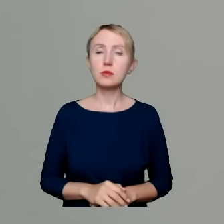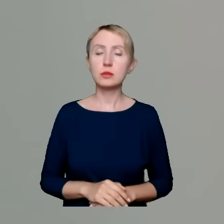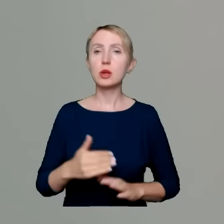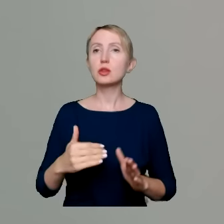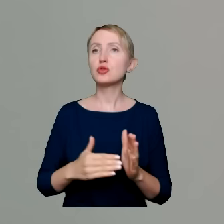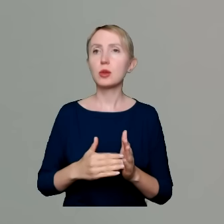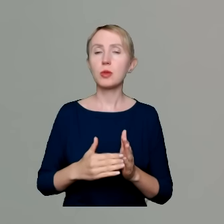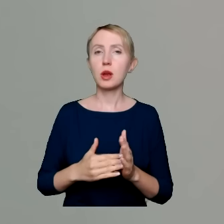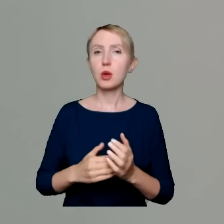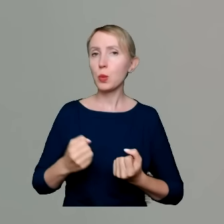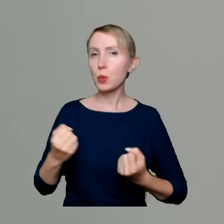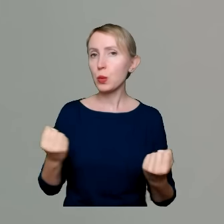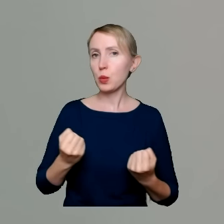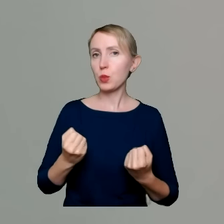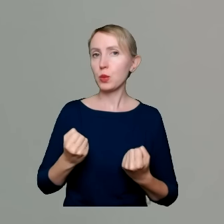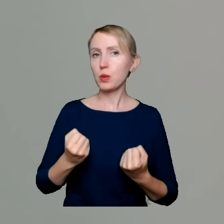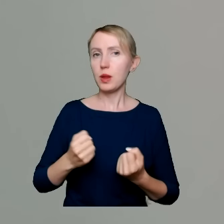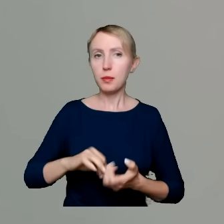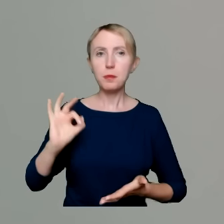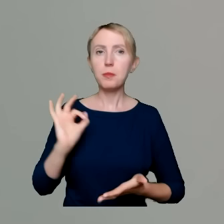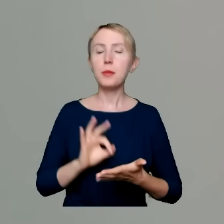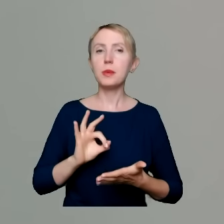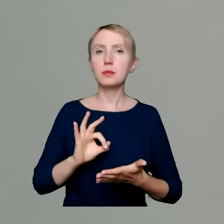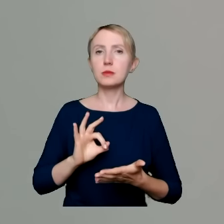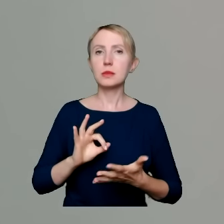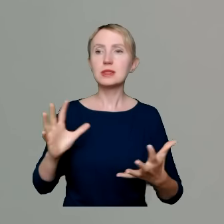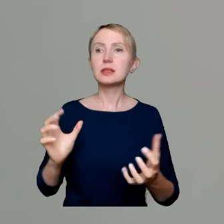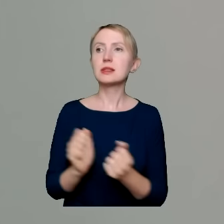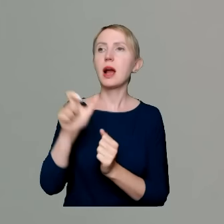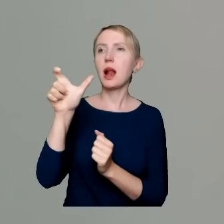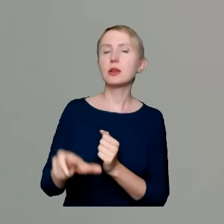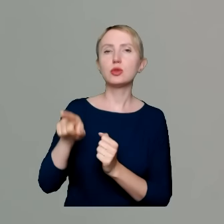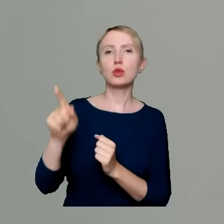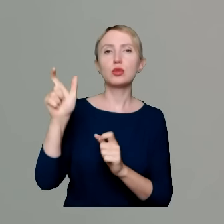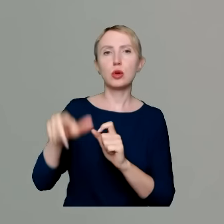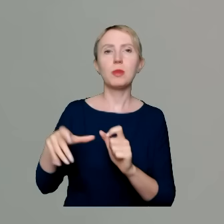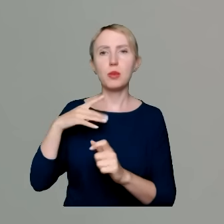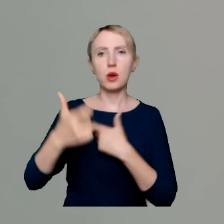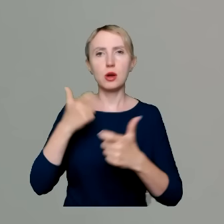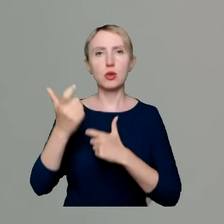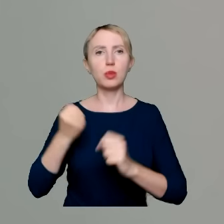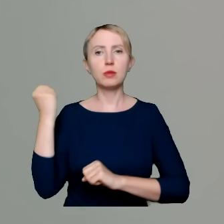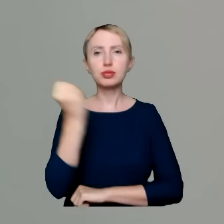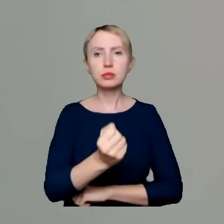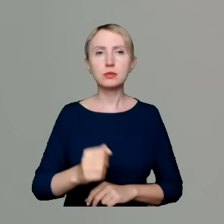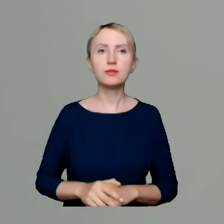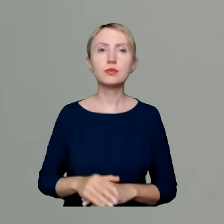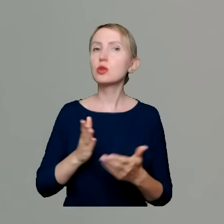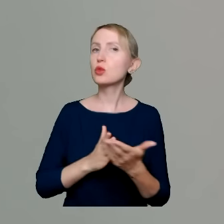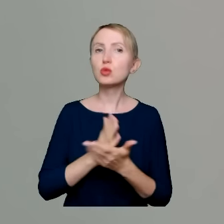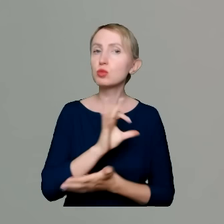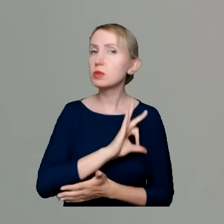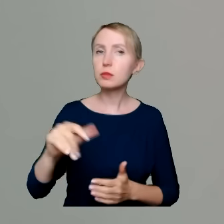bezlitośnie i bezapelacyjnie znaleźć tego mordercę. I tutaj muszą zadziałać służby specjalne,